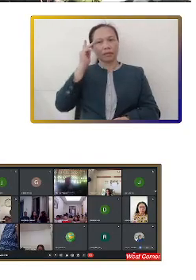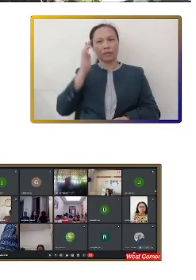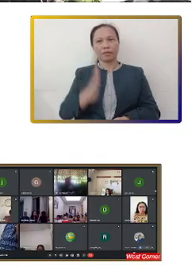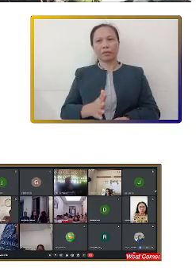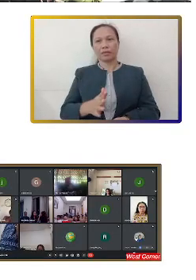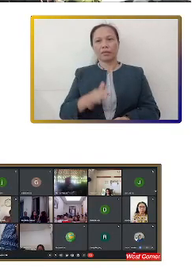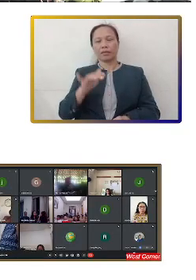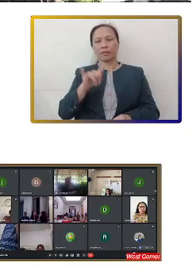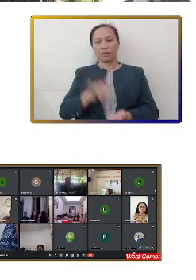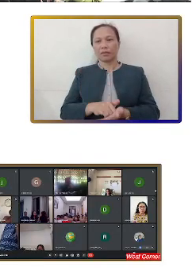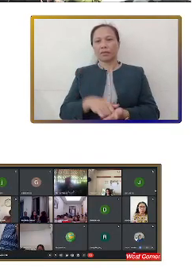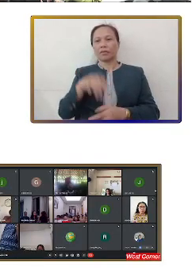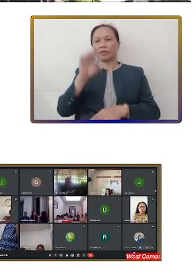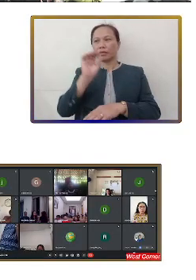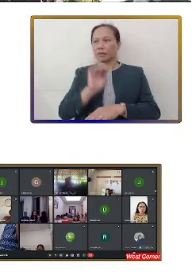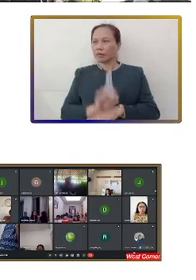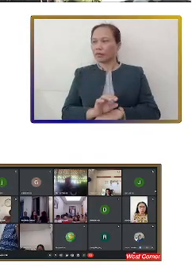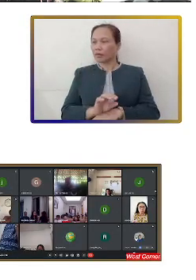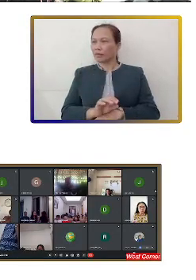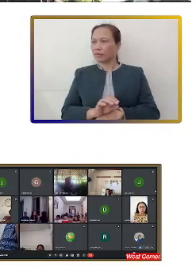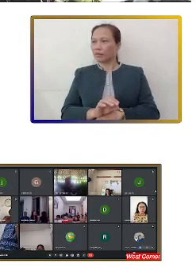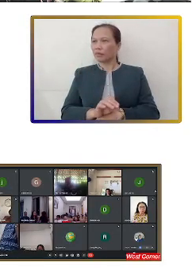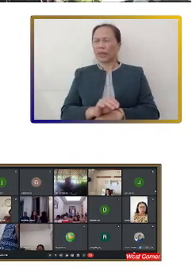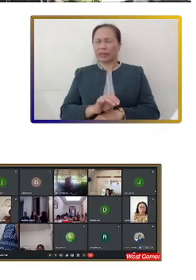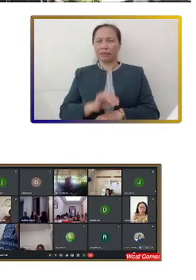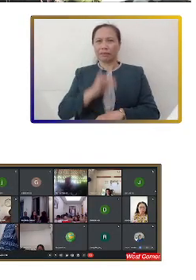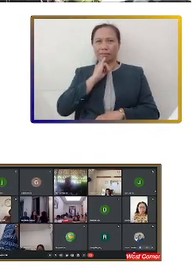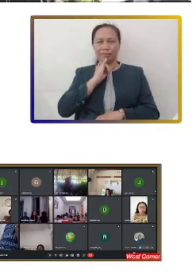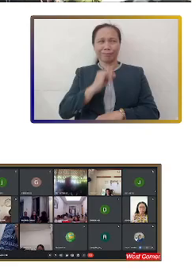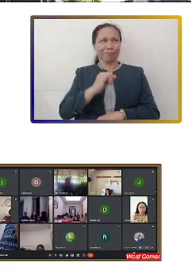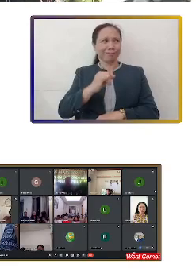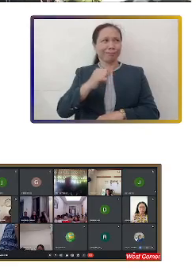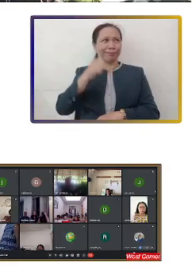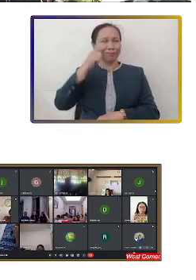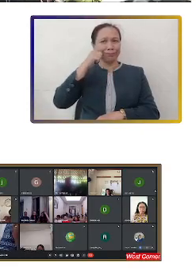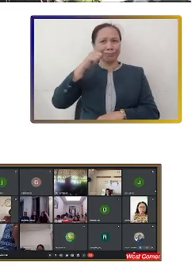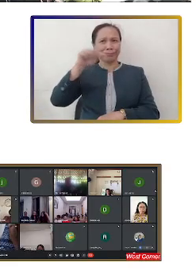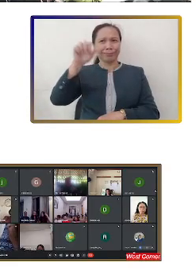this church is a woman.